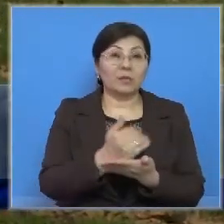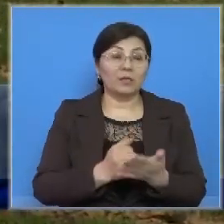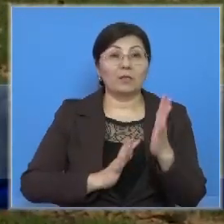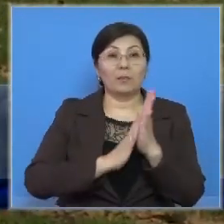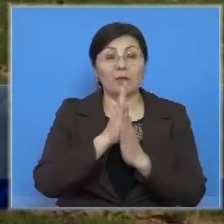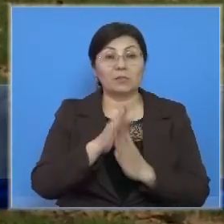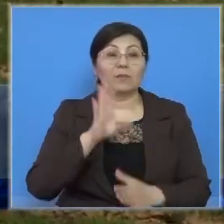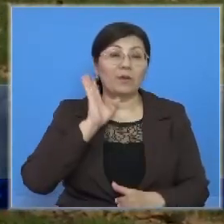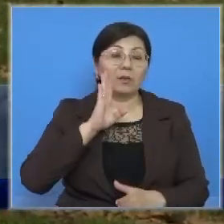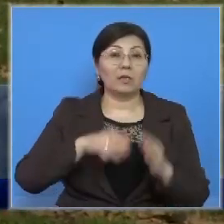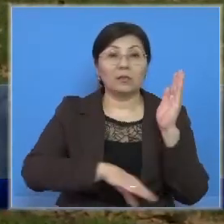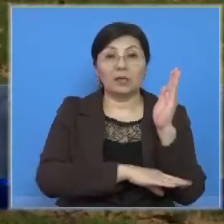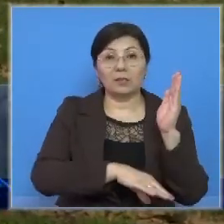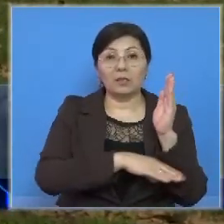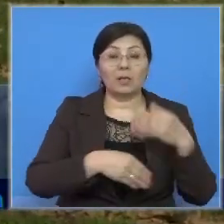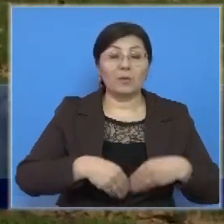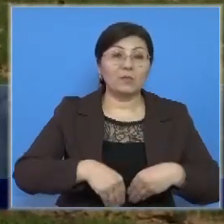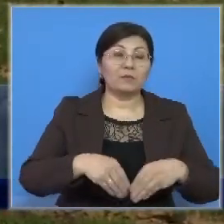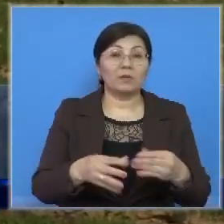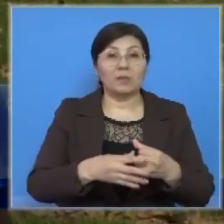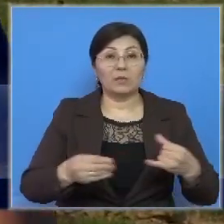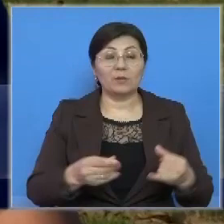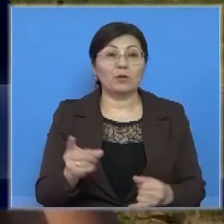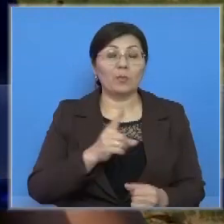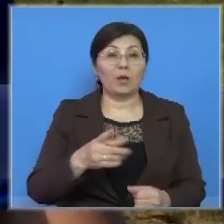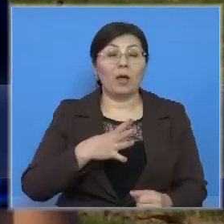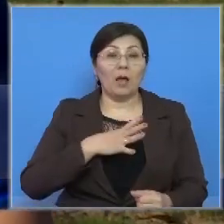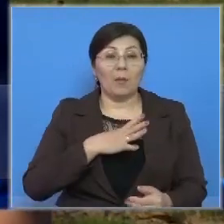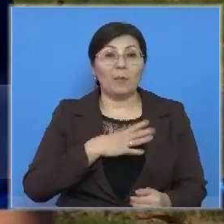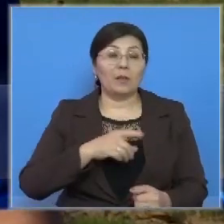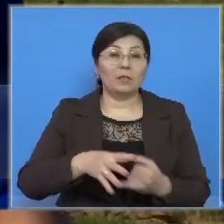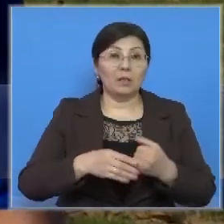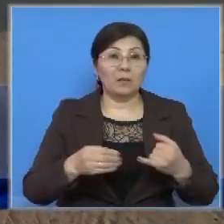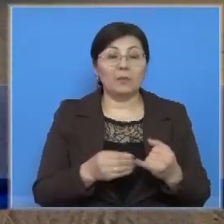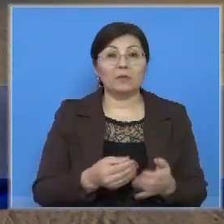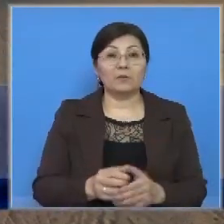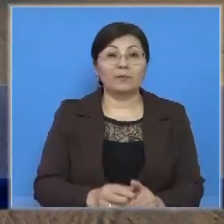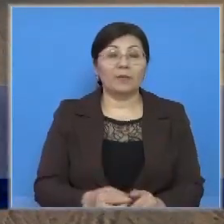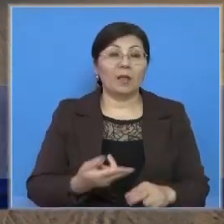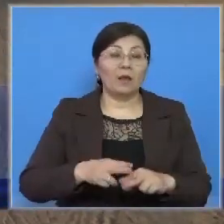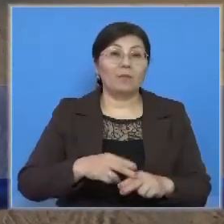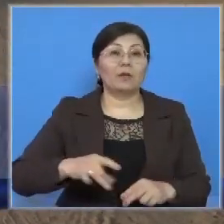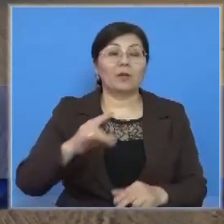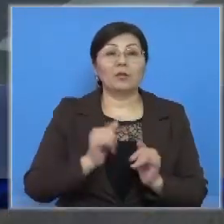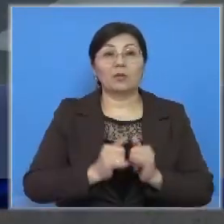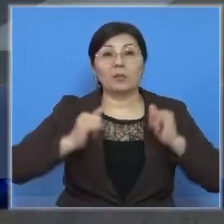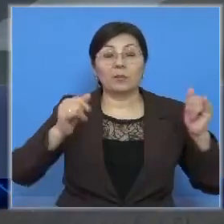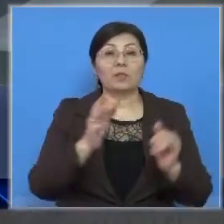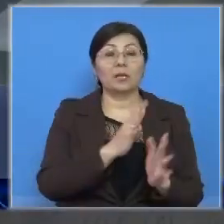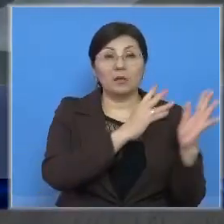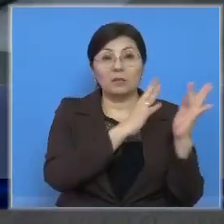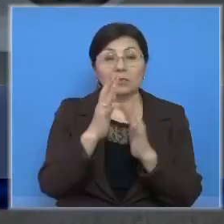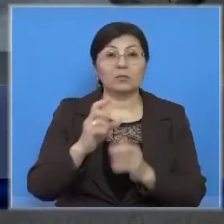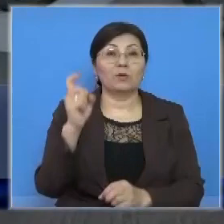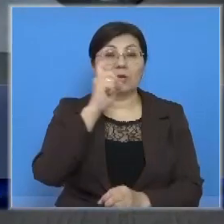сорняки, поливают деревья, разрыхляют землю, чтобы была хорошая оксигенация корней саксаула. Кроме того, в районе хорошо развито лесное хозяйство. В